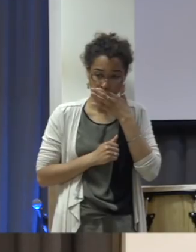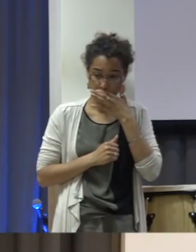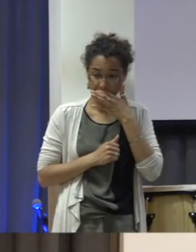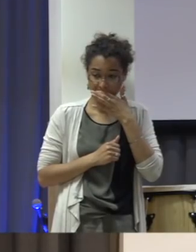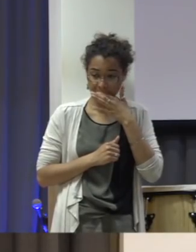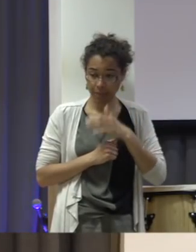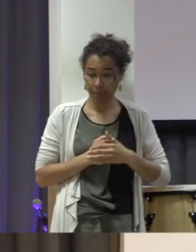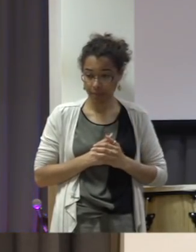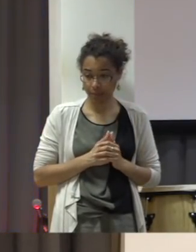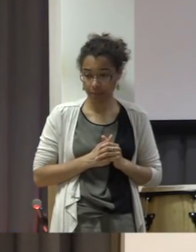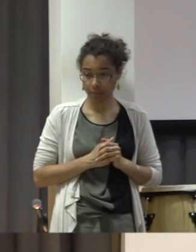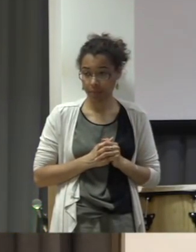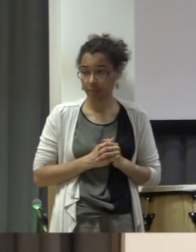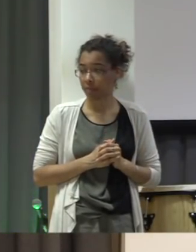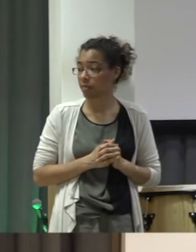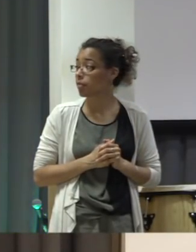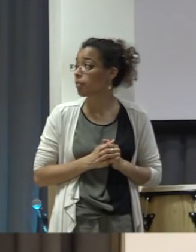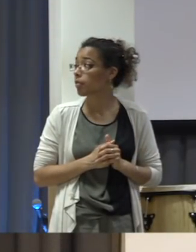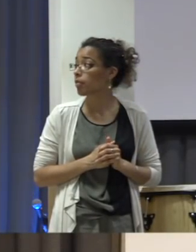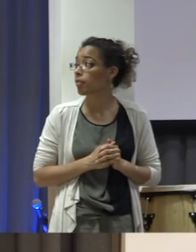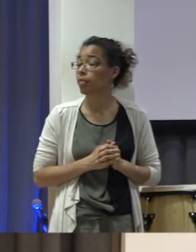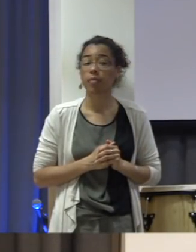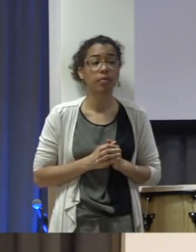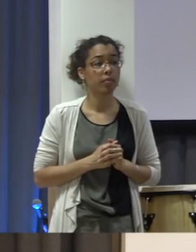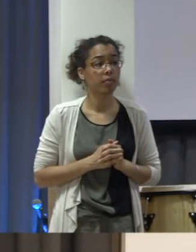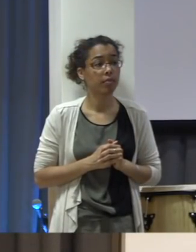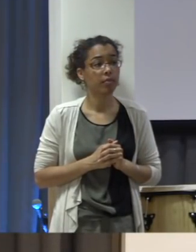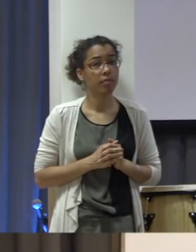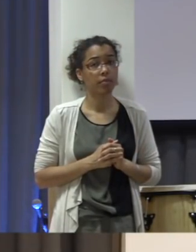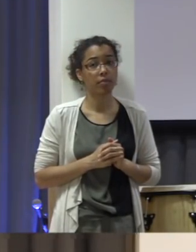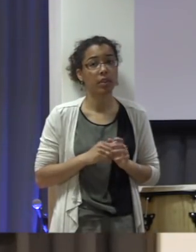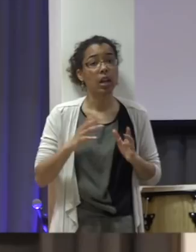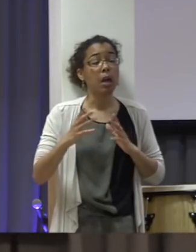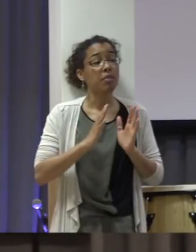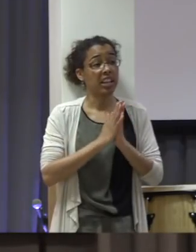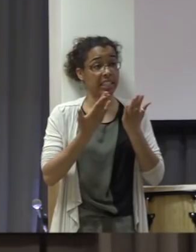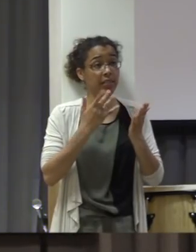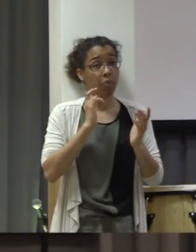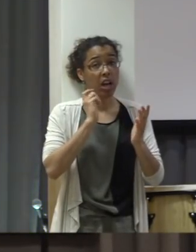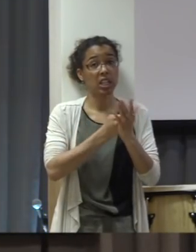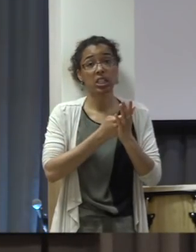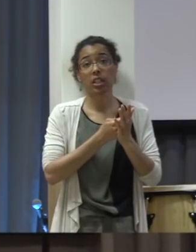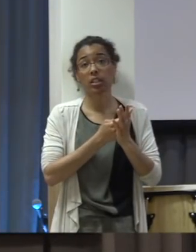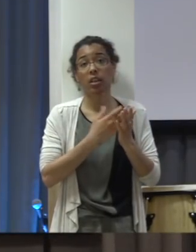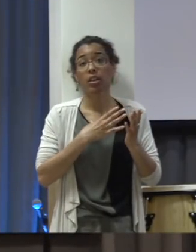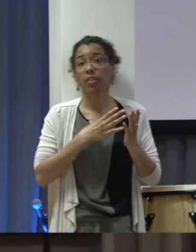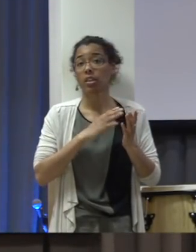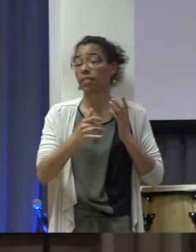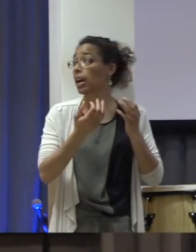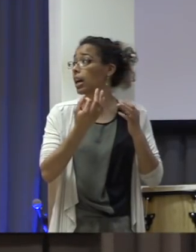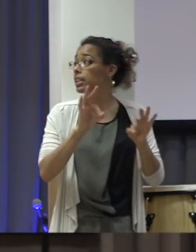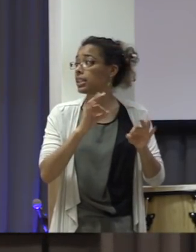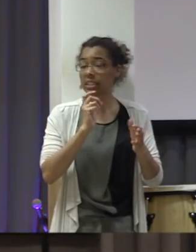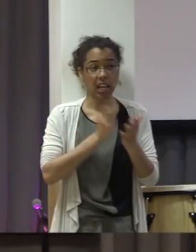Qu'est-ce qu'elle n'a pas connu? Ben, nous verrons quand vous aurez acheté ces livres. Je crois que vous en achèterez une